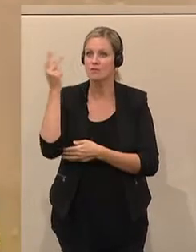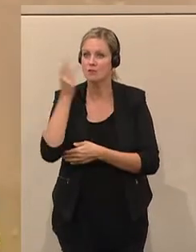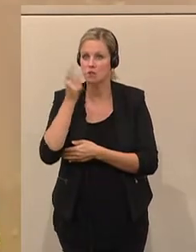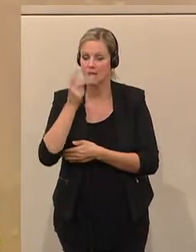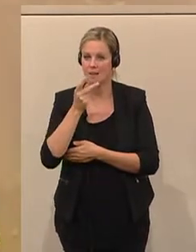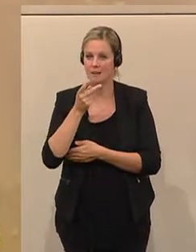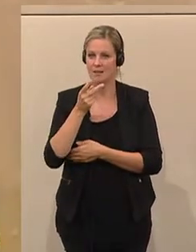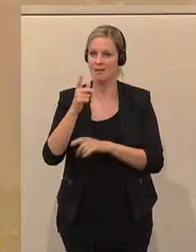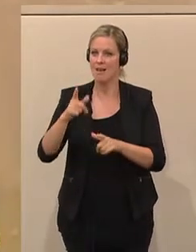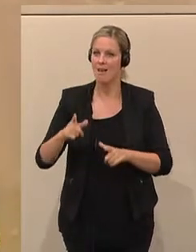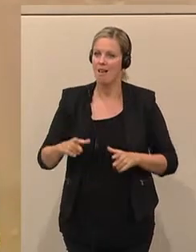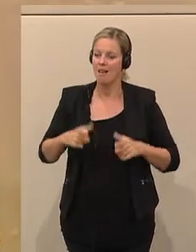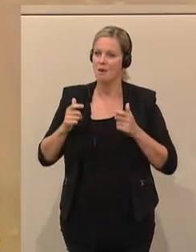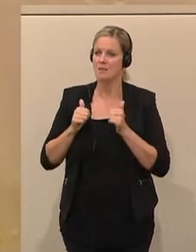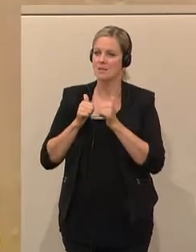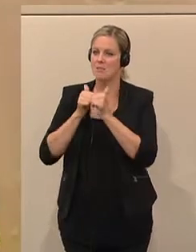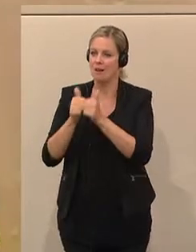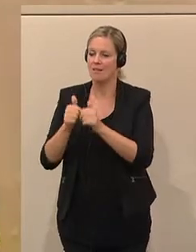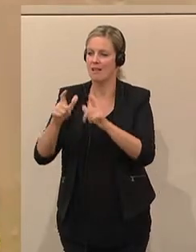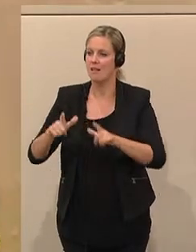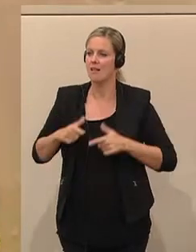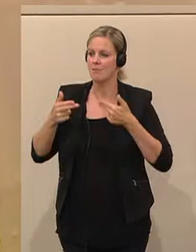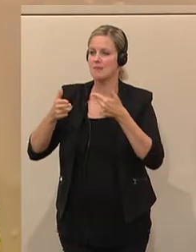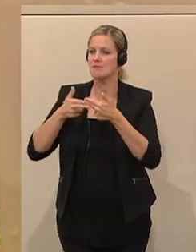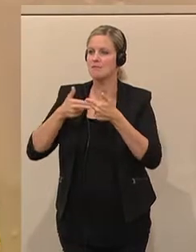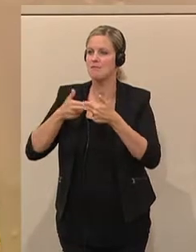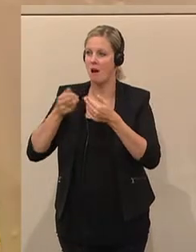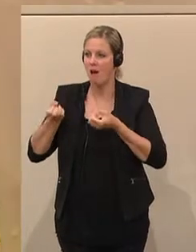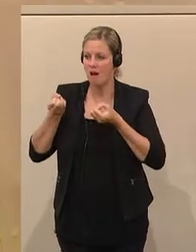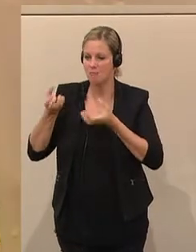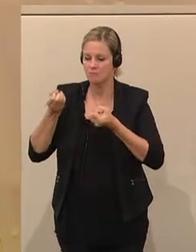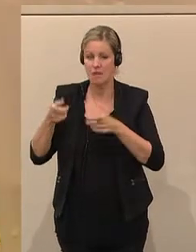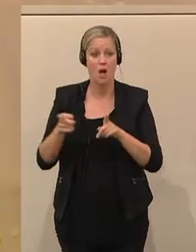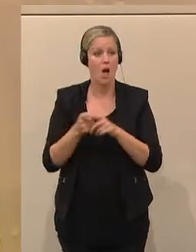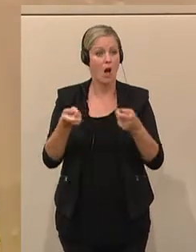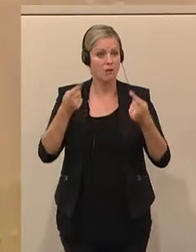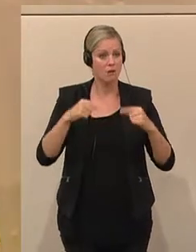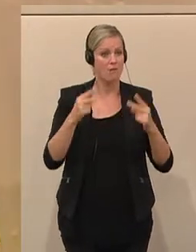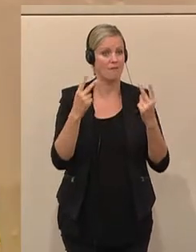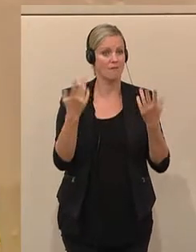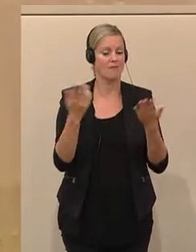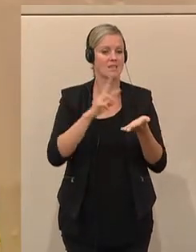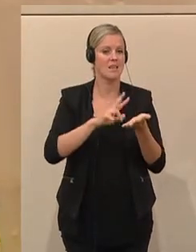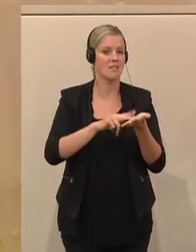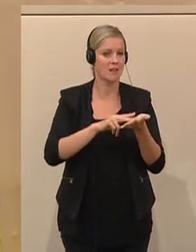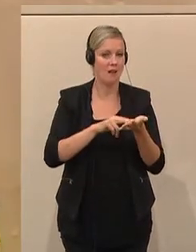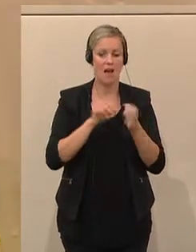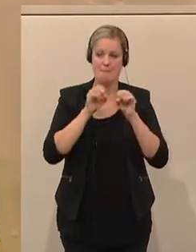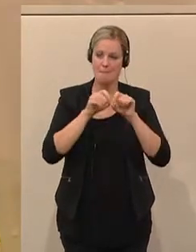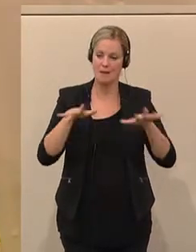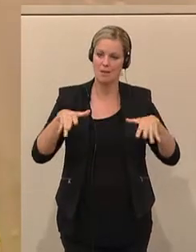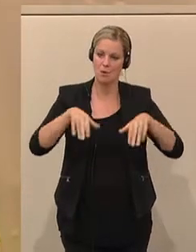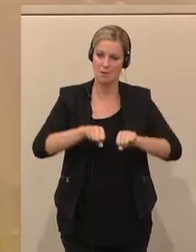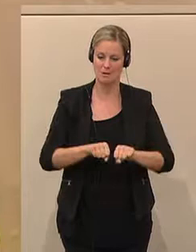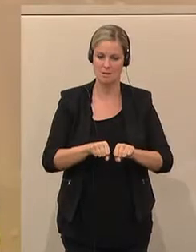auch lebensbegleitend, lebensnah auch zu vermitteln. Es ist für mich die digitale Kompetenz, die Medienkompetenz auch. Und es wäre